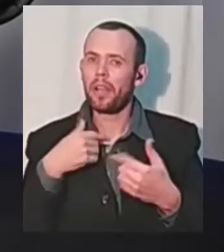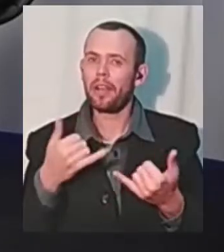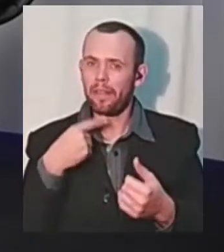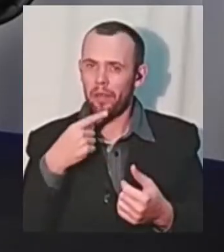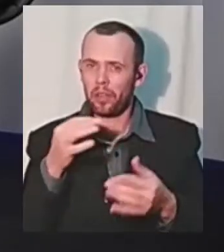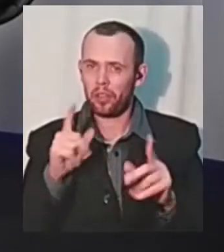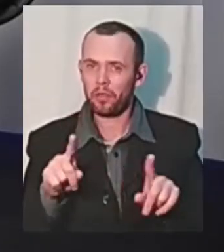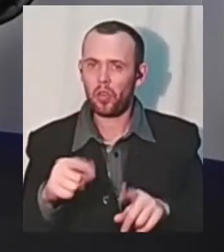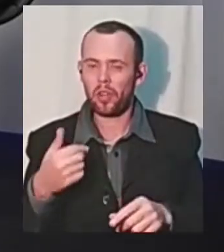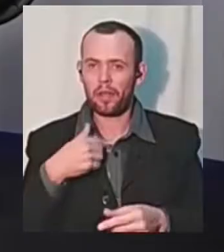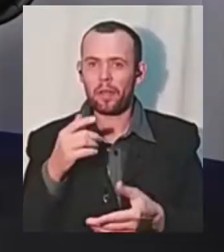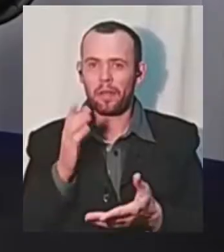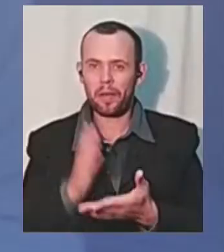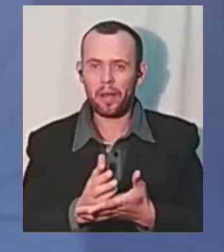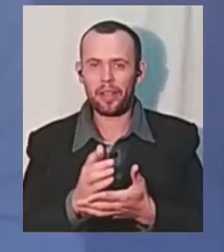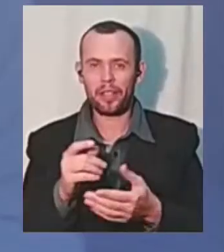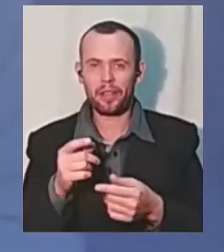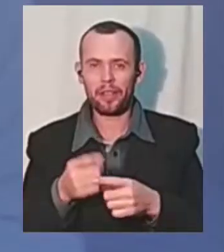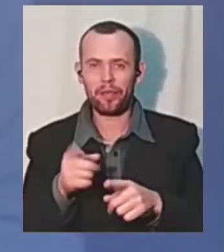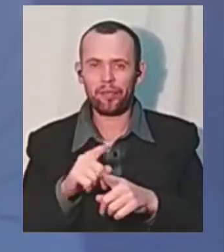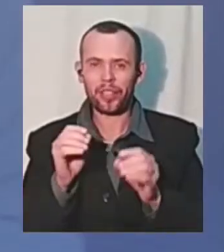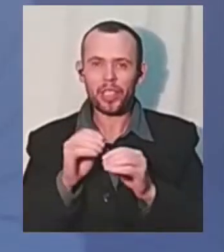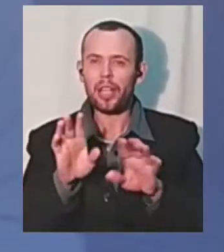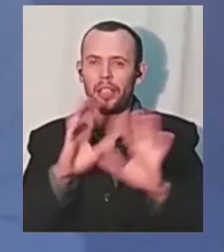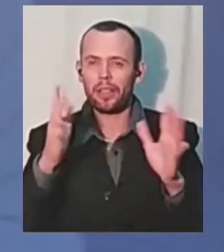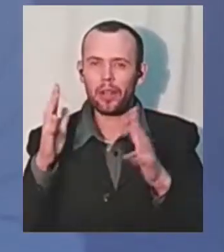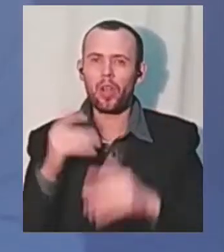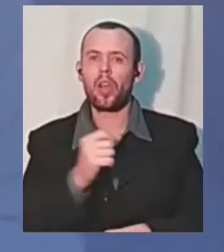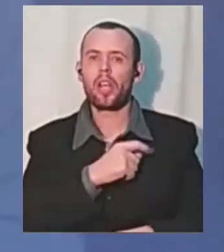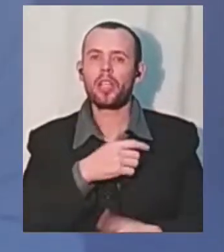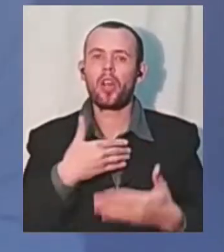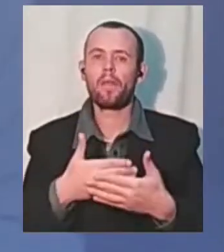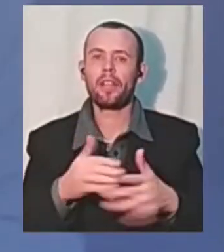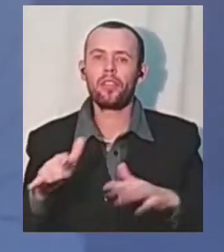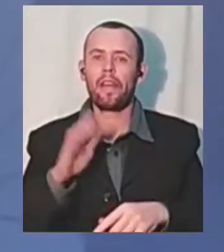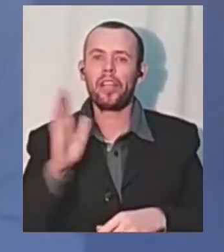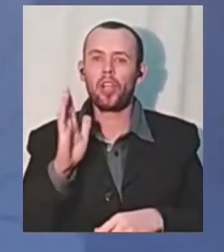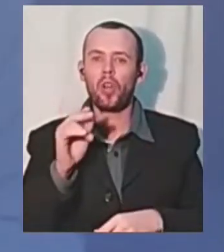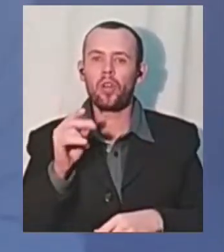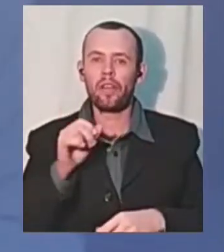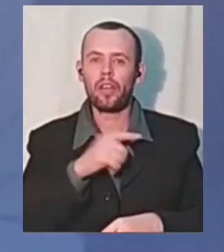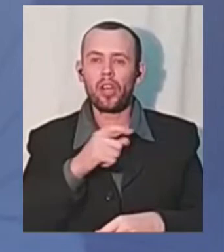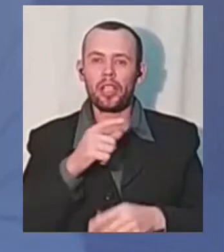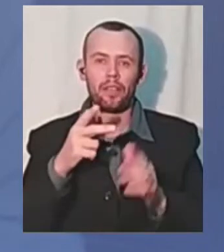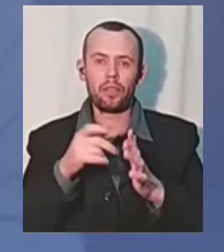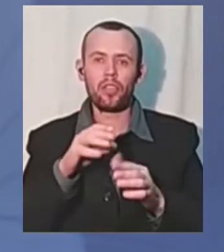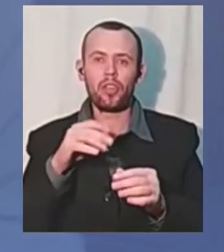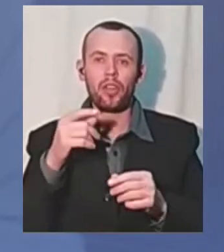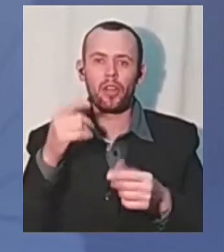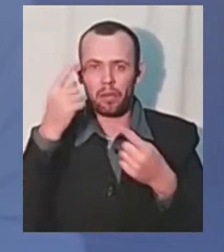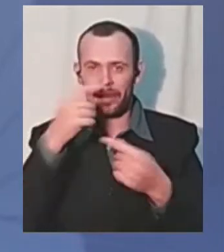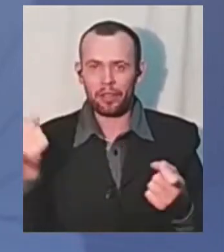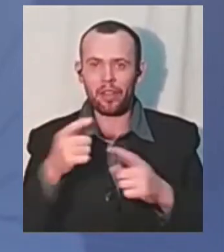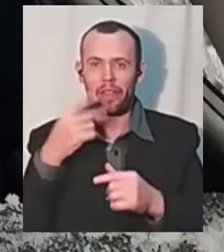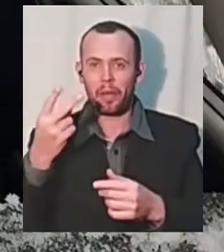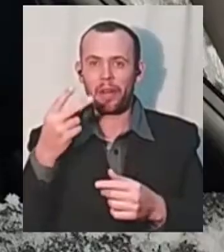нас маємо приклад з десятки таких випадків. Одеситка, громадська діячка Вікторія Корпусова, 27 січня, оприлюднено, давайте переглянемо